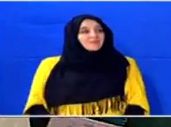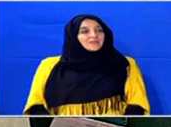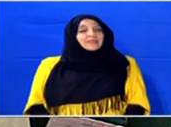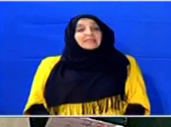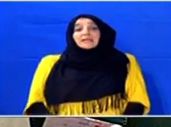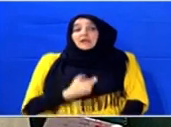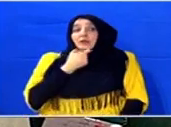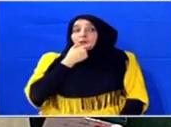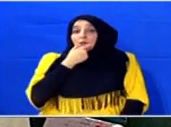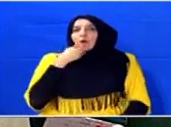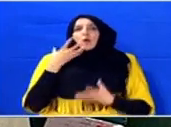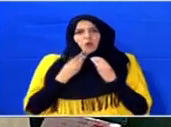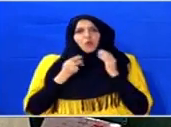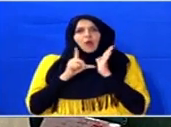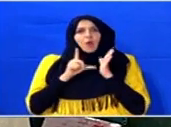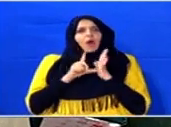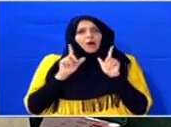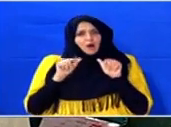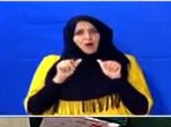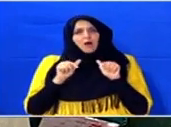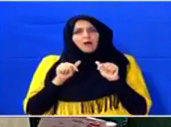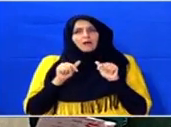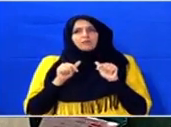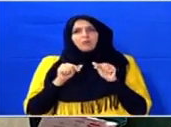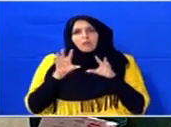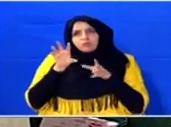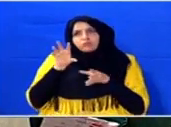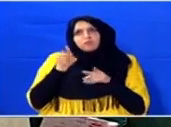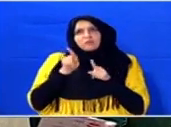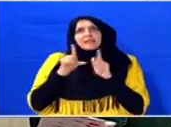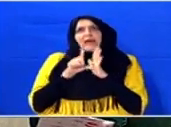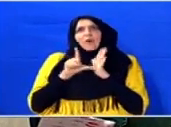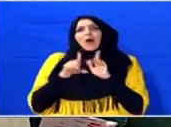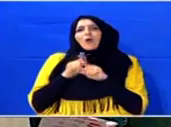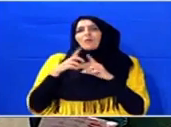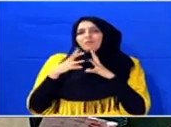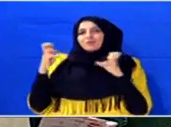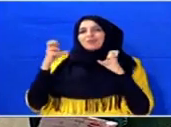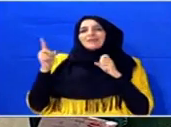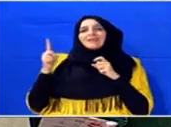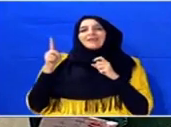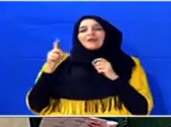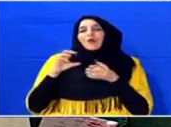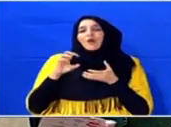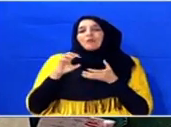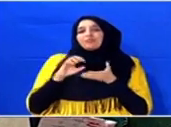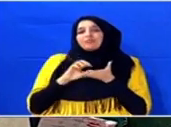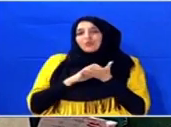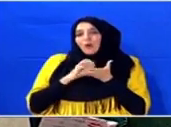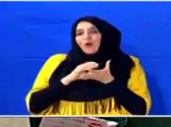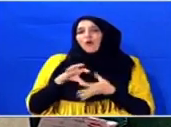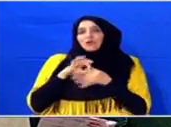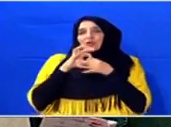العائلي اشارت اليه جمله من القوانين التي استمدت احكامها من الشريعه الاسلاميه منها في القانون الجزائري